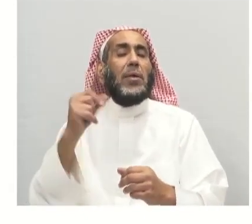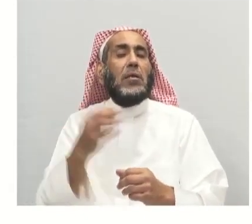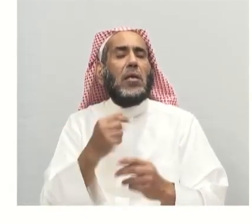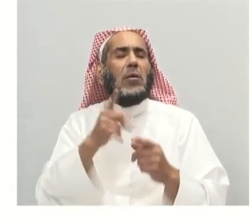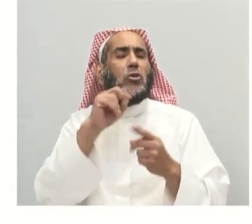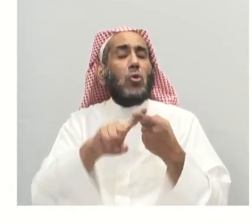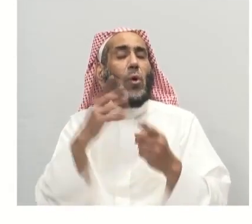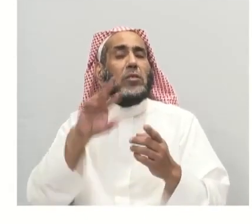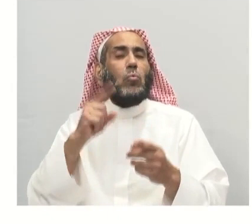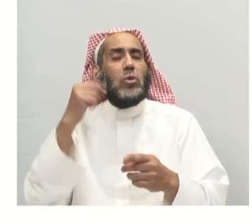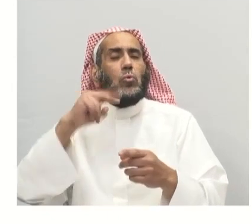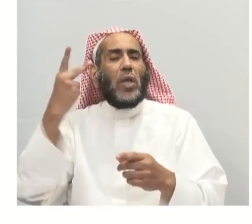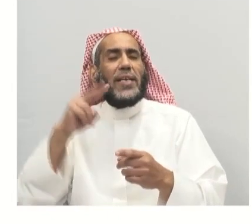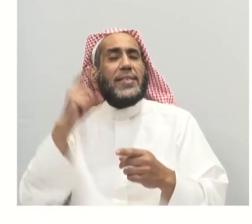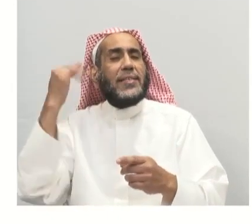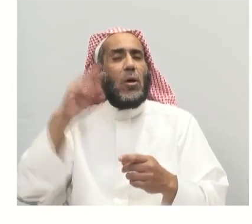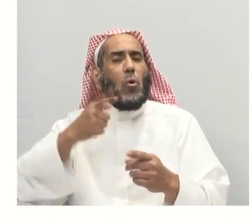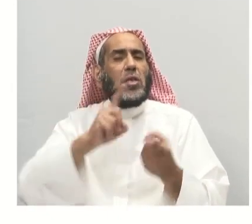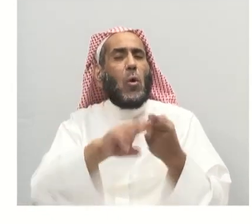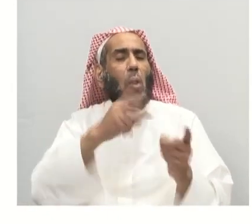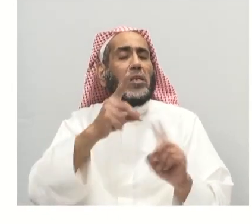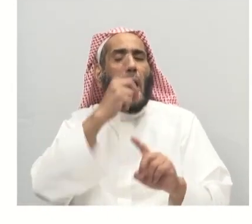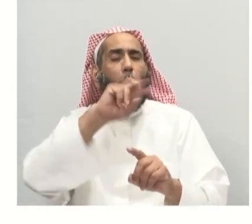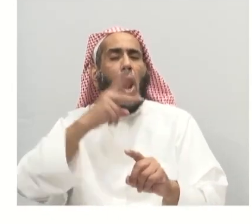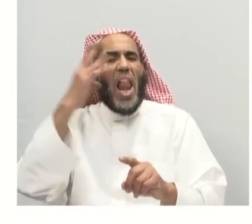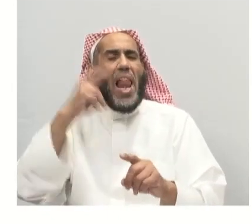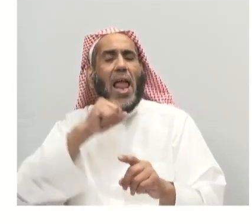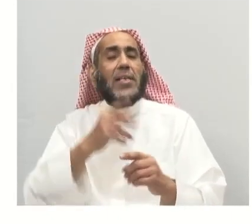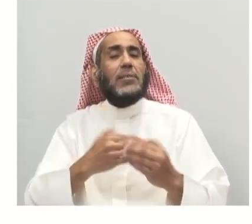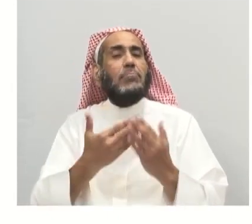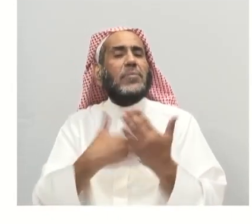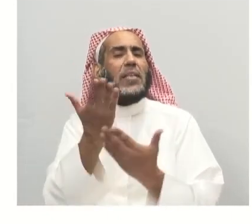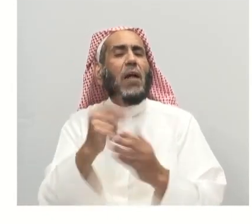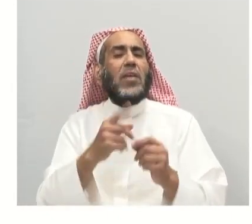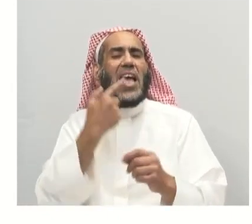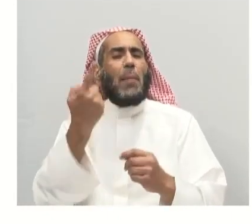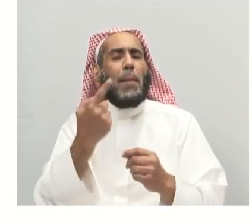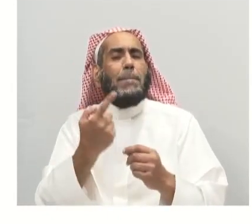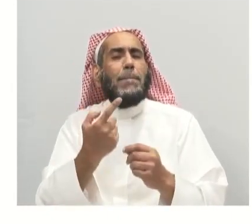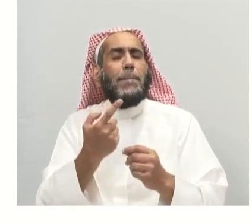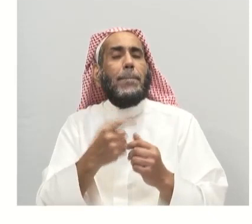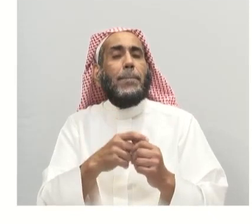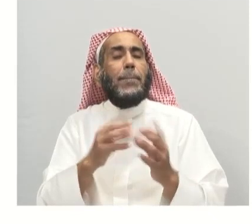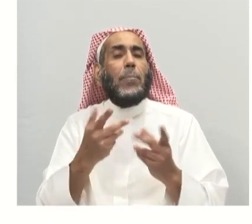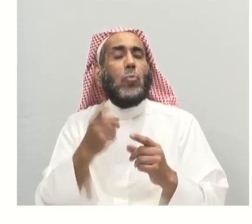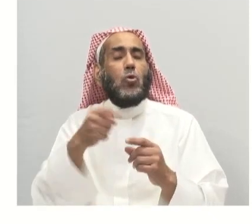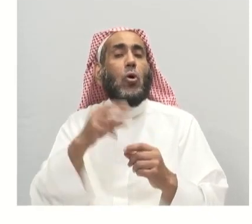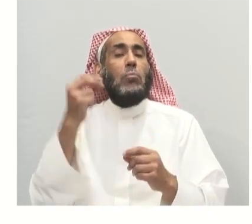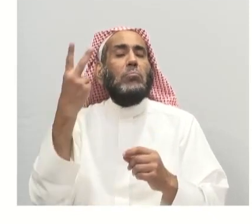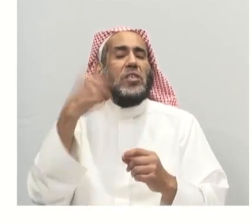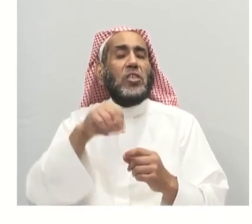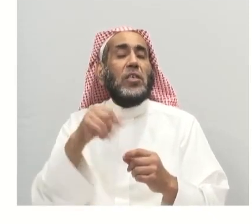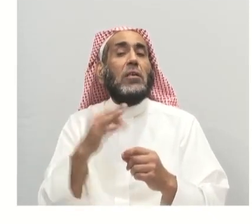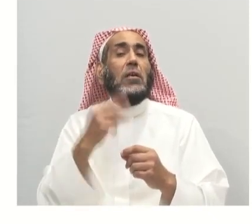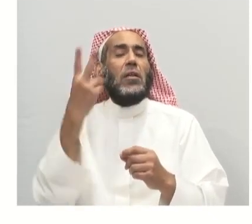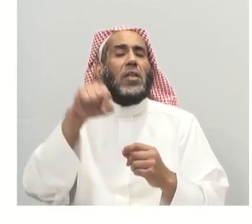بغير سعوديه والسعوديه والسعوديه بغير سعودي وقد صدر ذلك في عام في يوم 20/12